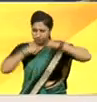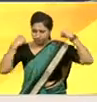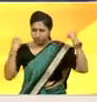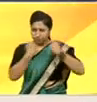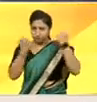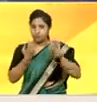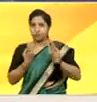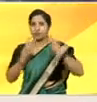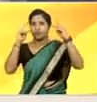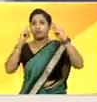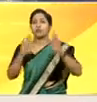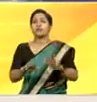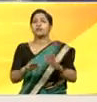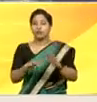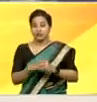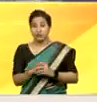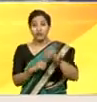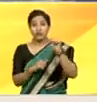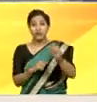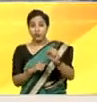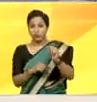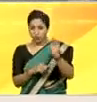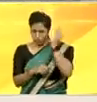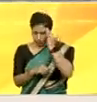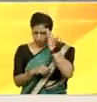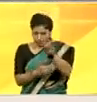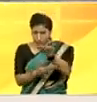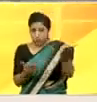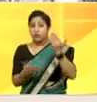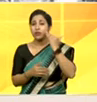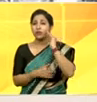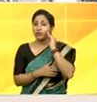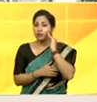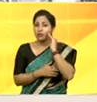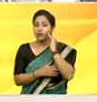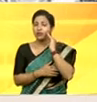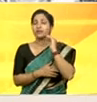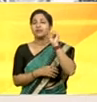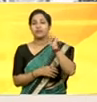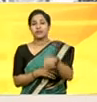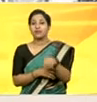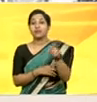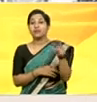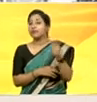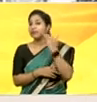से मुकाबला किया। और जानते हैं ये कब हुआ था? ये हुआ था